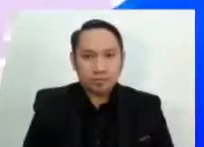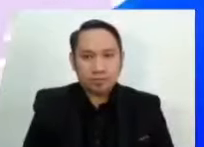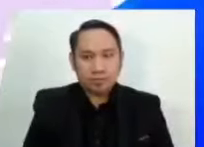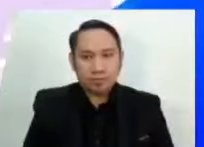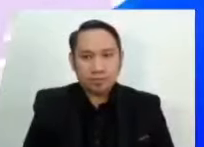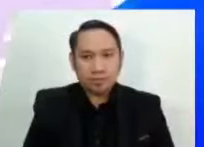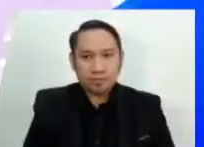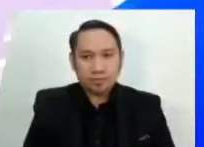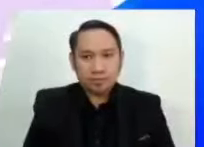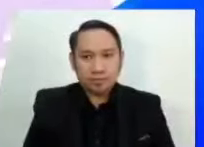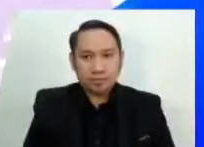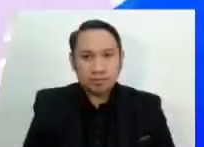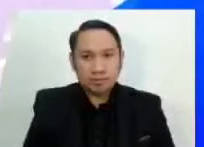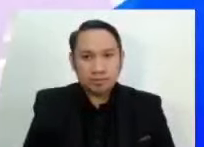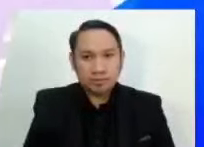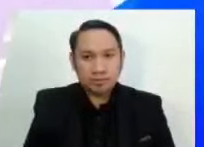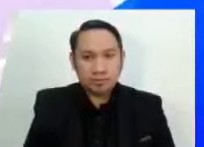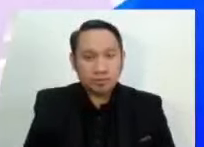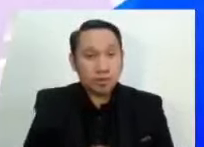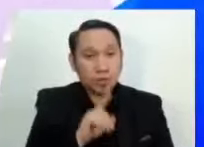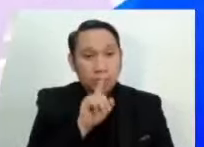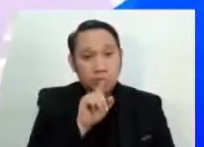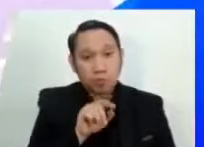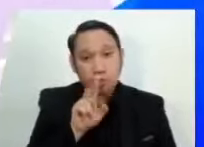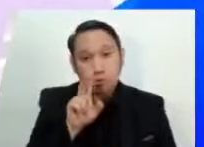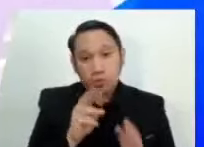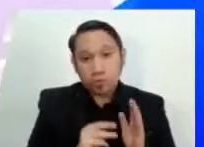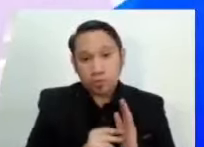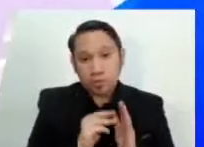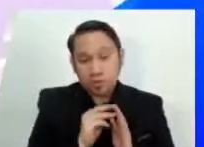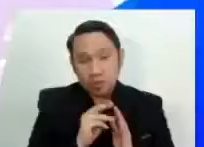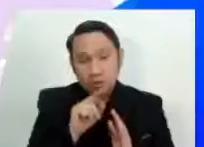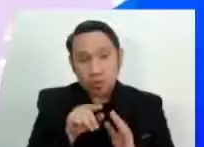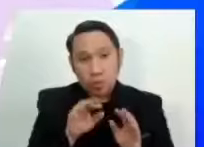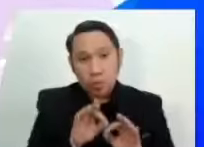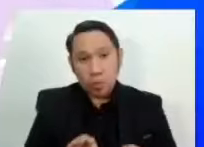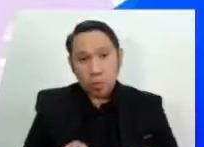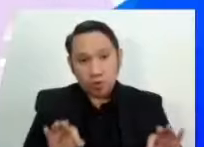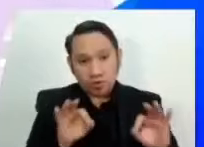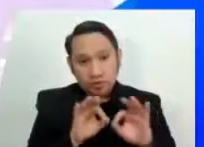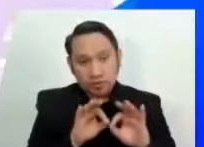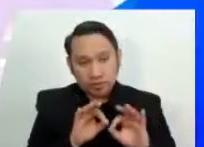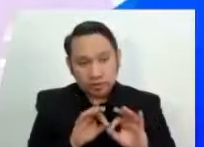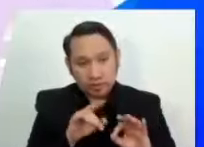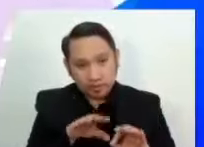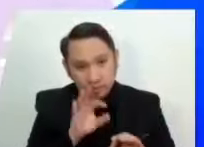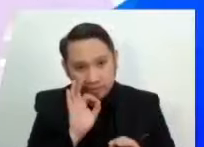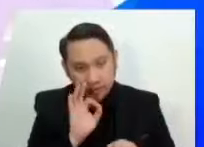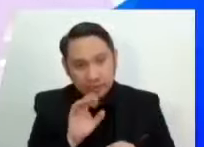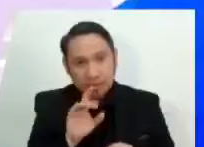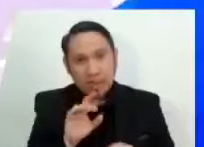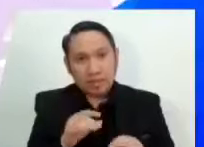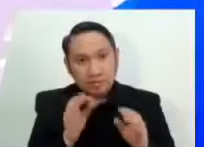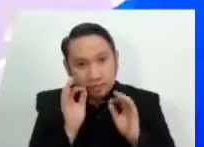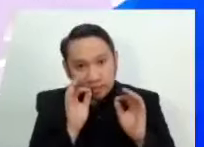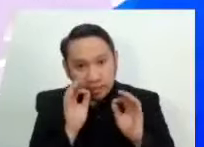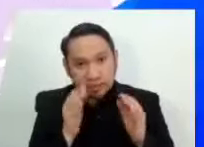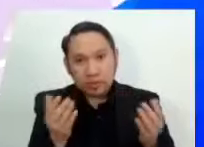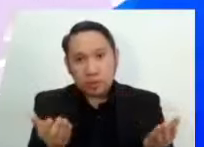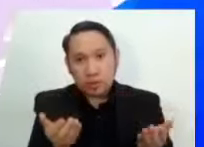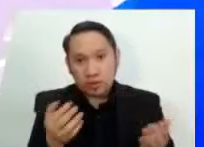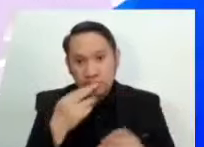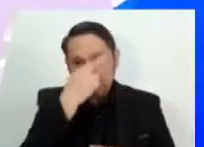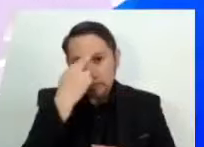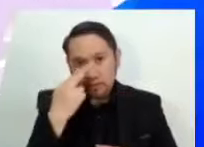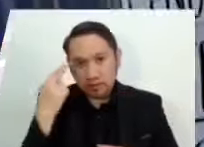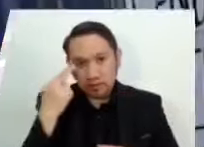Mahigit 1.2 milyon pesos sa halaga ng ilegal na droga ang nasabat sa magkahiwalay na buy-bust operation sa Rizal. Pag-unong balita si EJ Gomez.